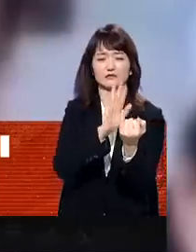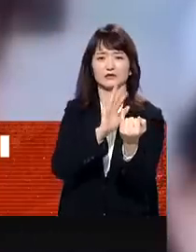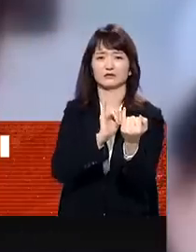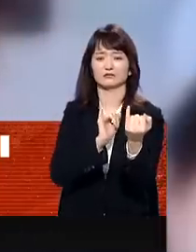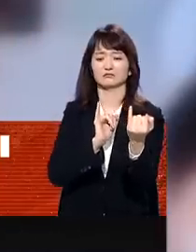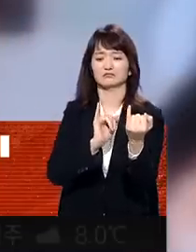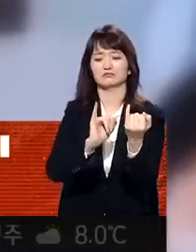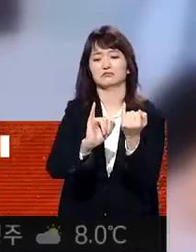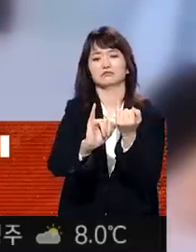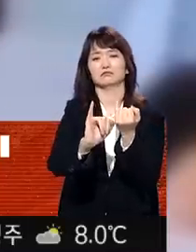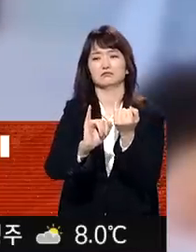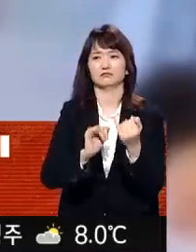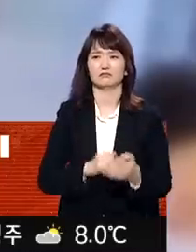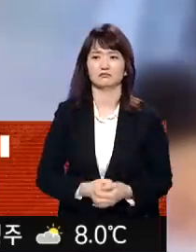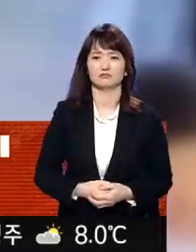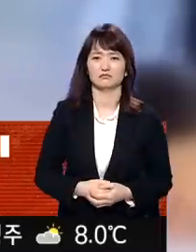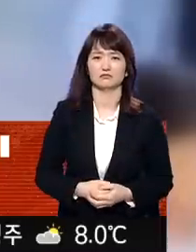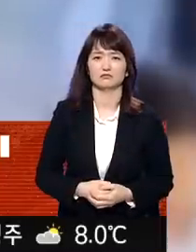자, 승현님, 네. 그런 말이죠.